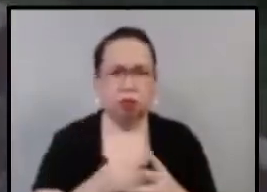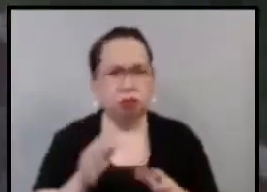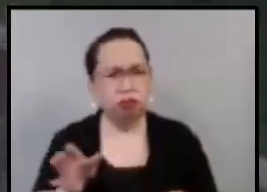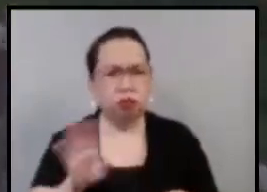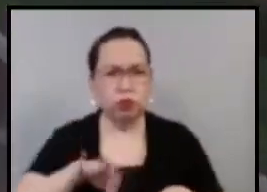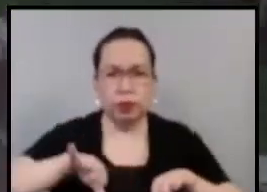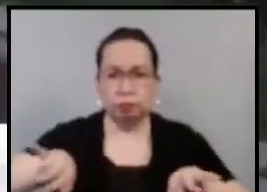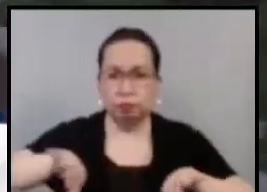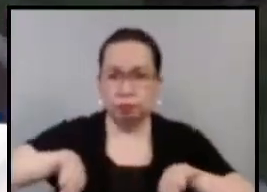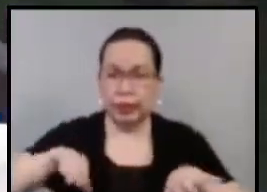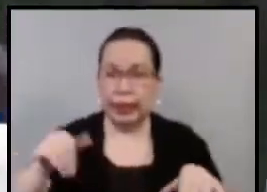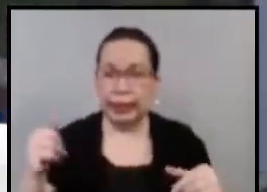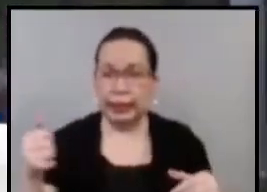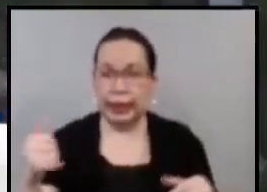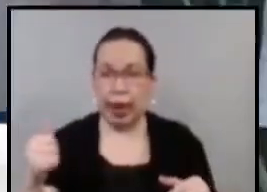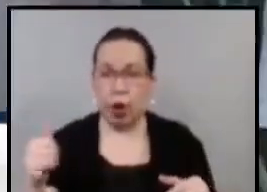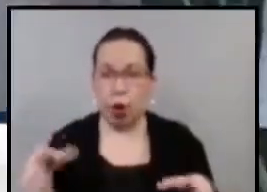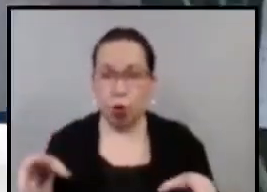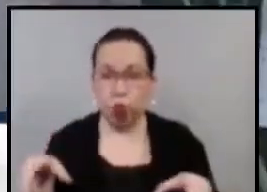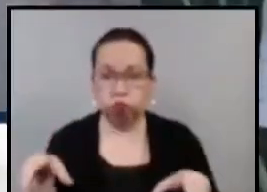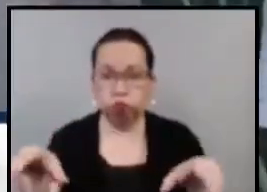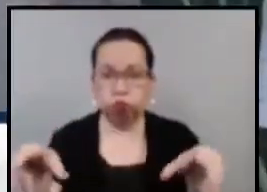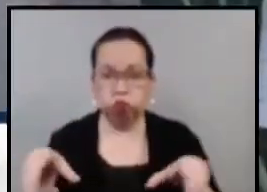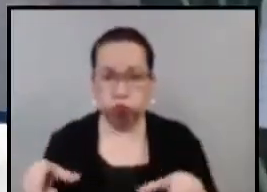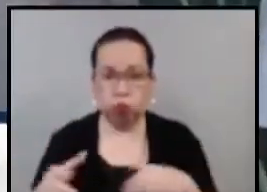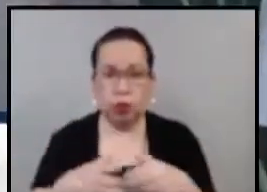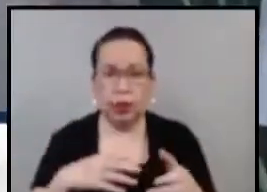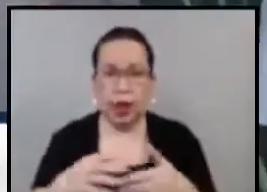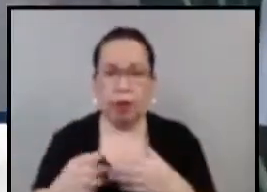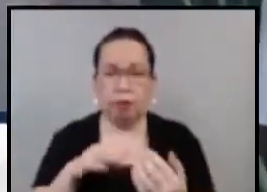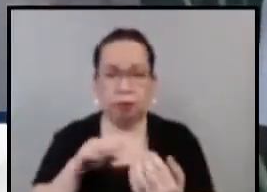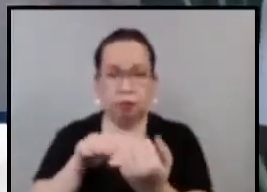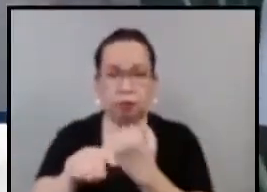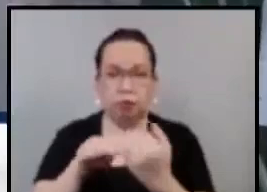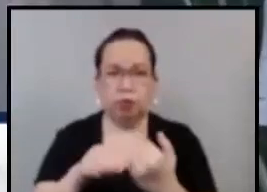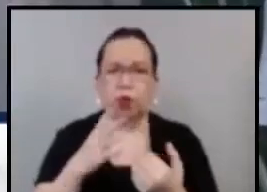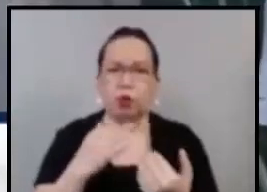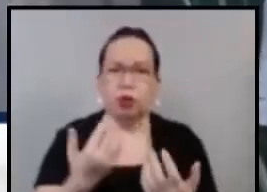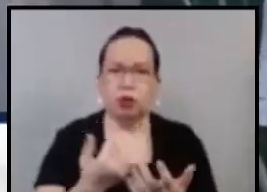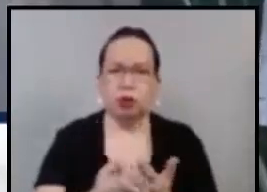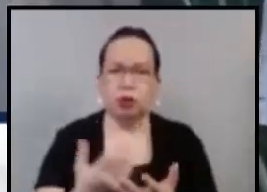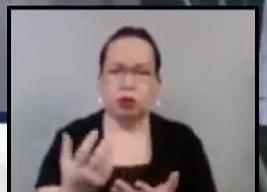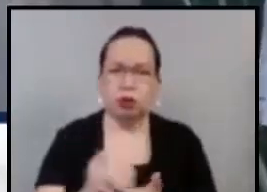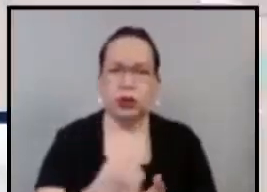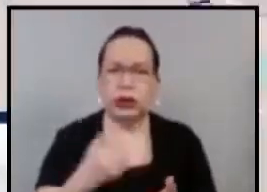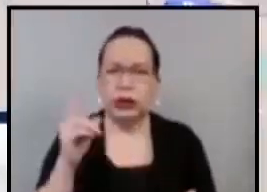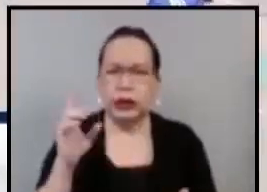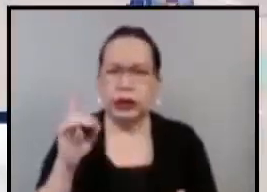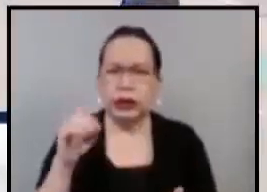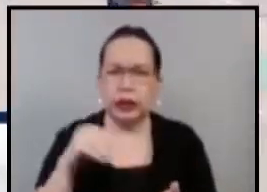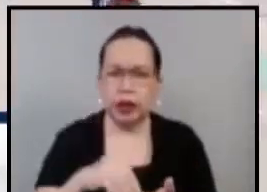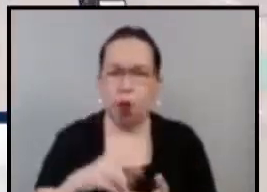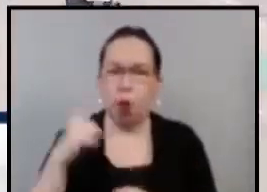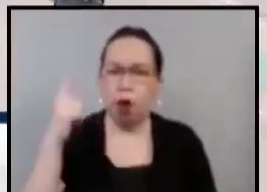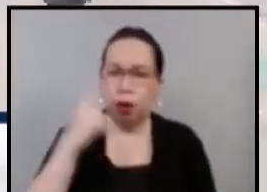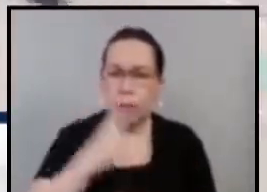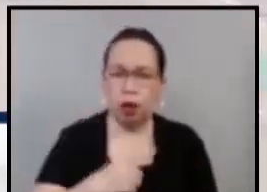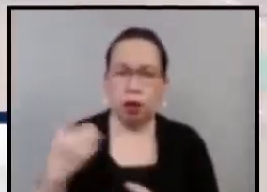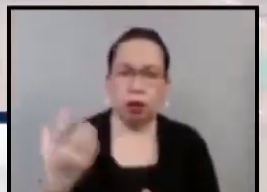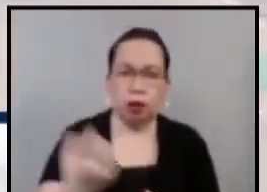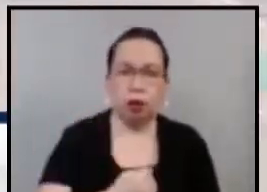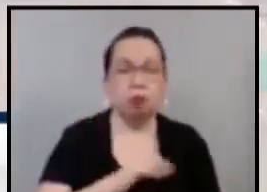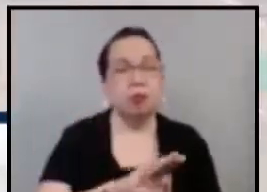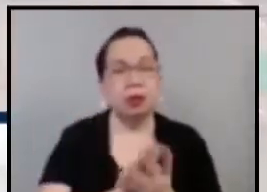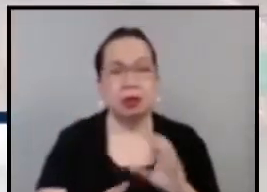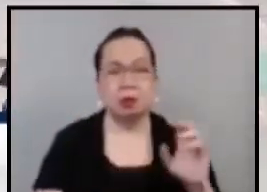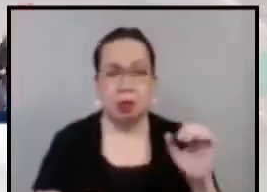operasyon pa rin ang EDSA carousel. Nais lamang nilang ibalik ang 18,000 pesos na kinikita nila kada araw na ngayon ay 12,000 pesos